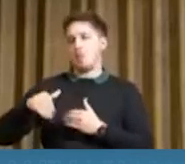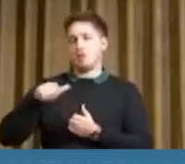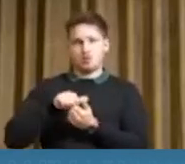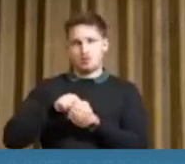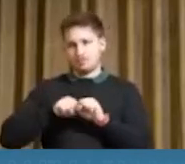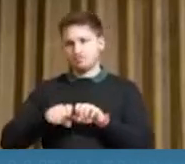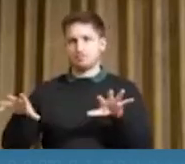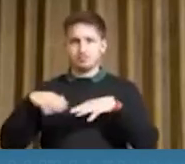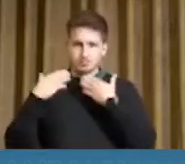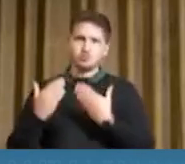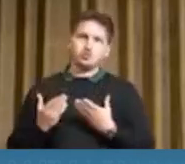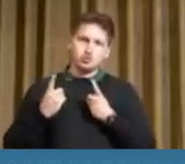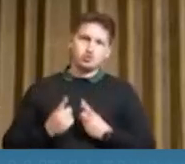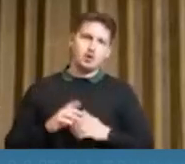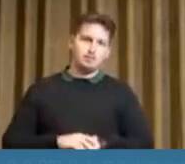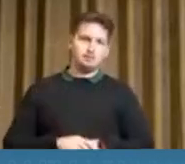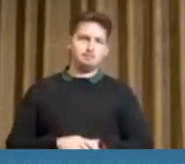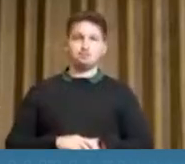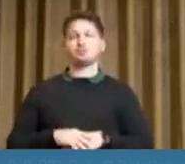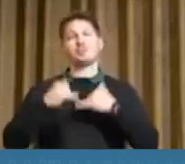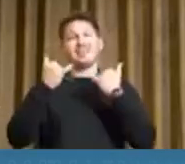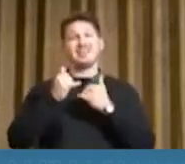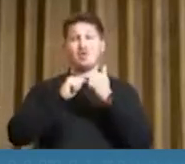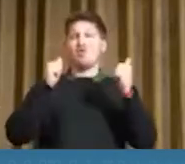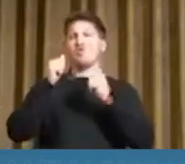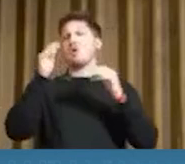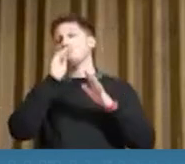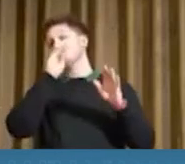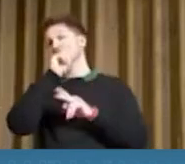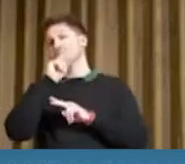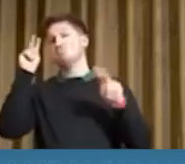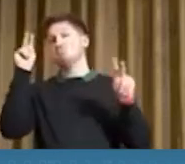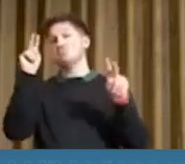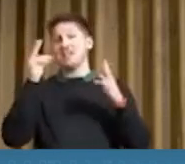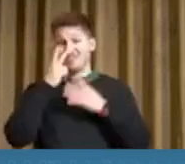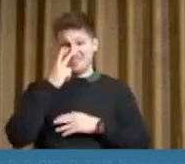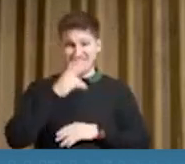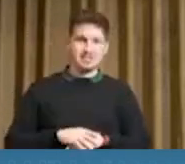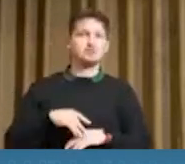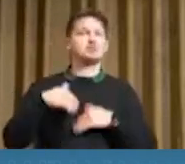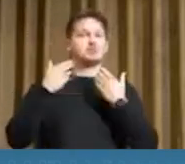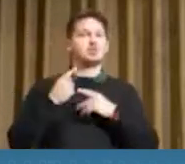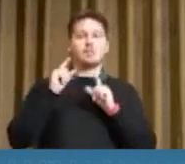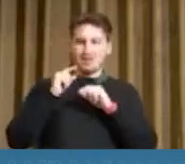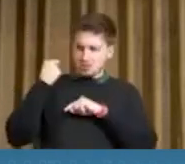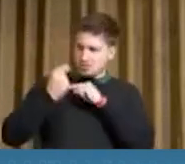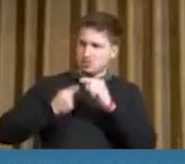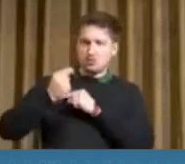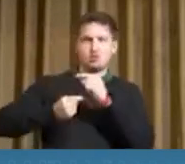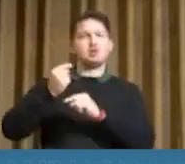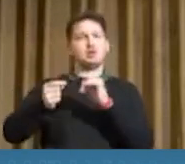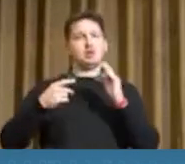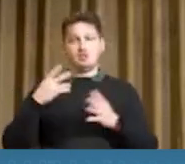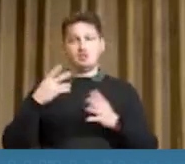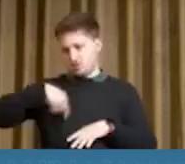noch ein kurzer Ausblick. Wir wollen natürlich weitere Einflussfaktoren auf den prolongierten Verlauf untersuchen. Vor